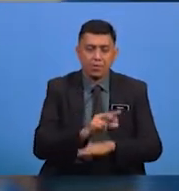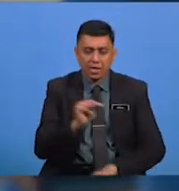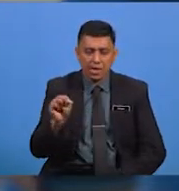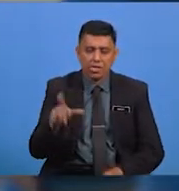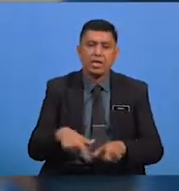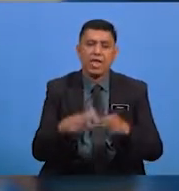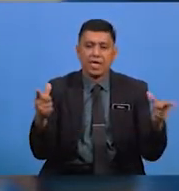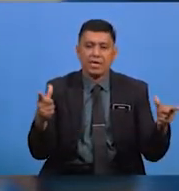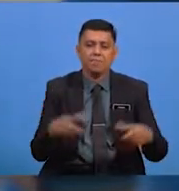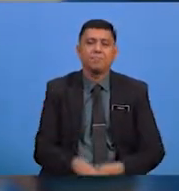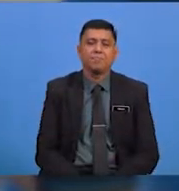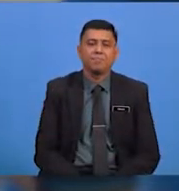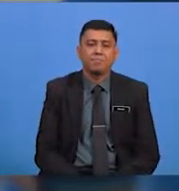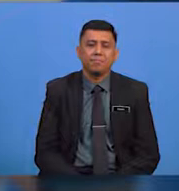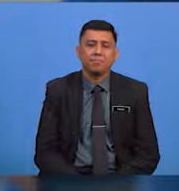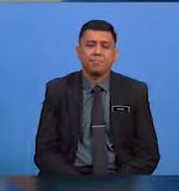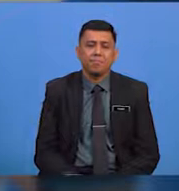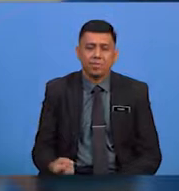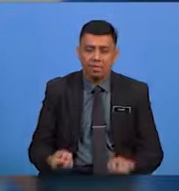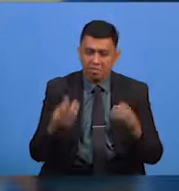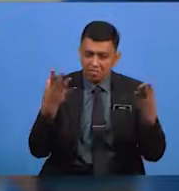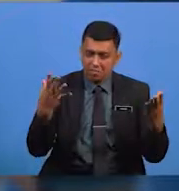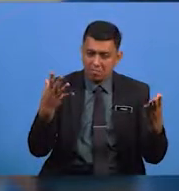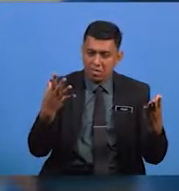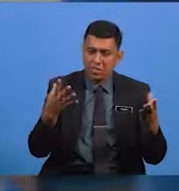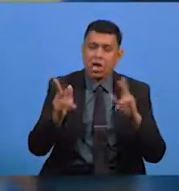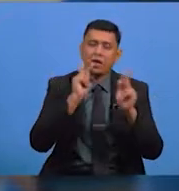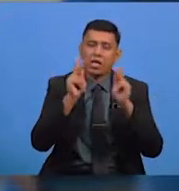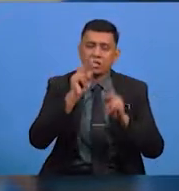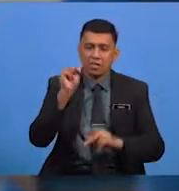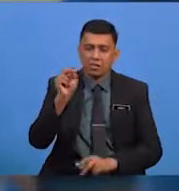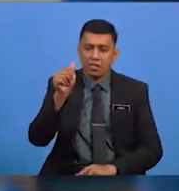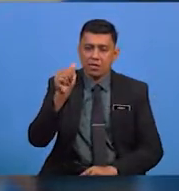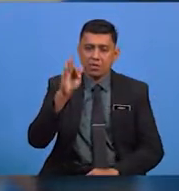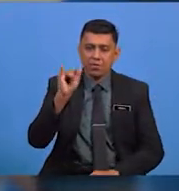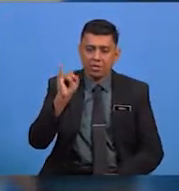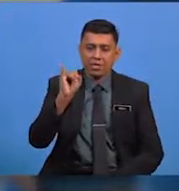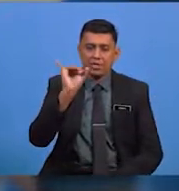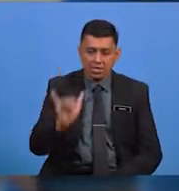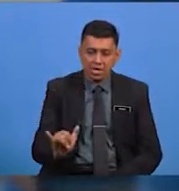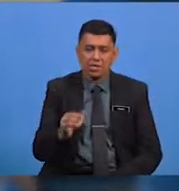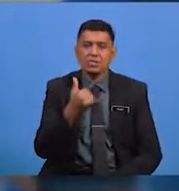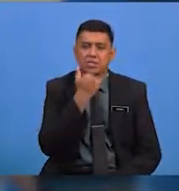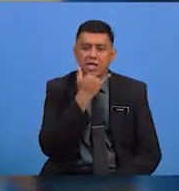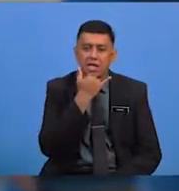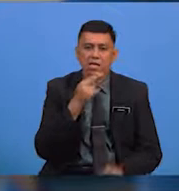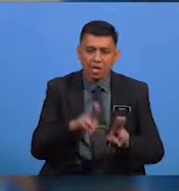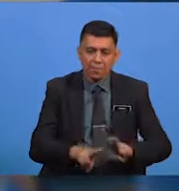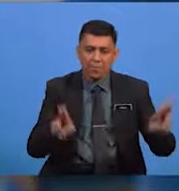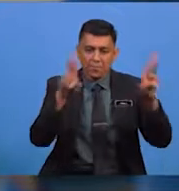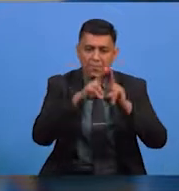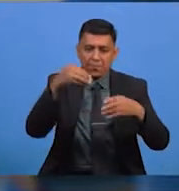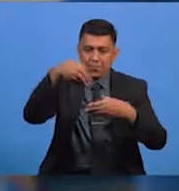berbeza. Banyak penggunaan kata nafi yang salah, terutamanya